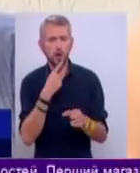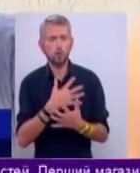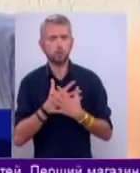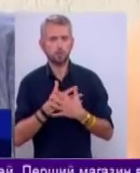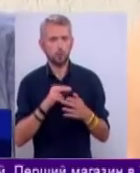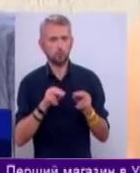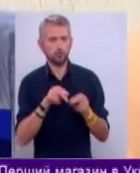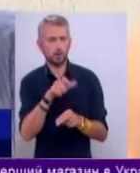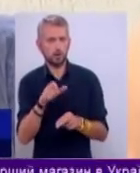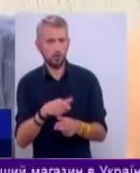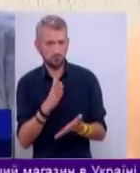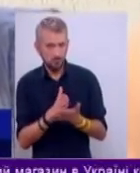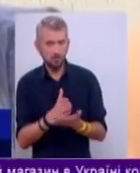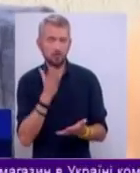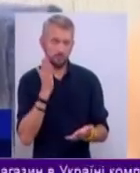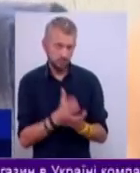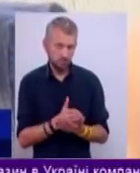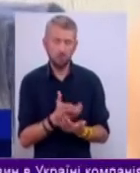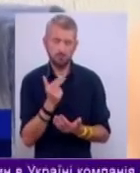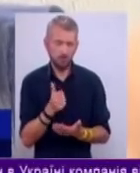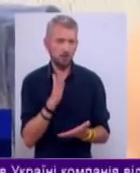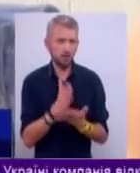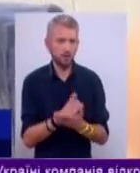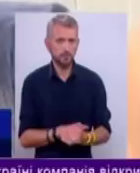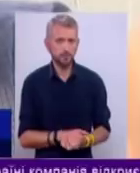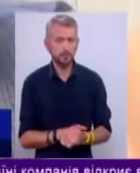учителя. Ну, є чи не є? Є. Скажуть, да, звичайно, є.